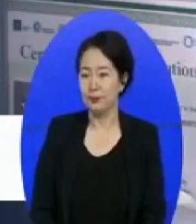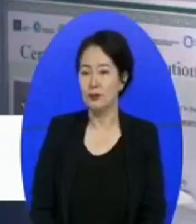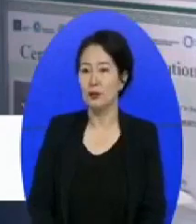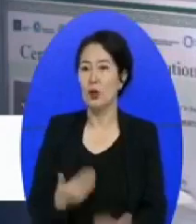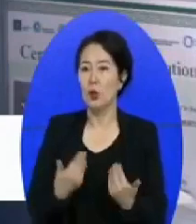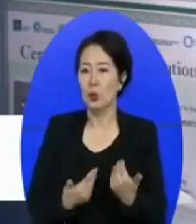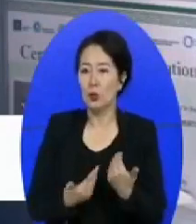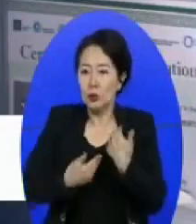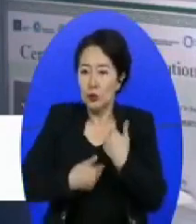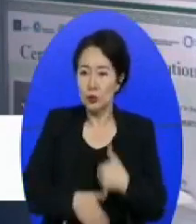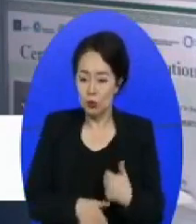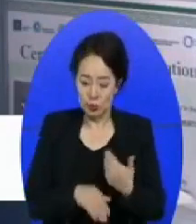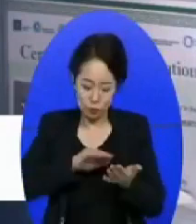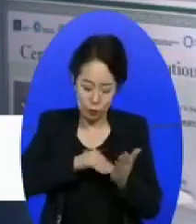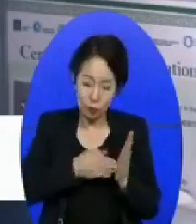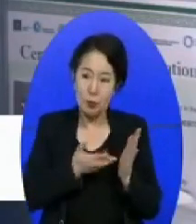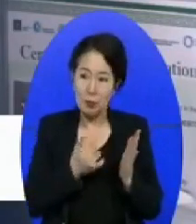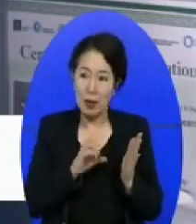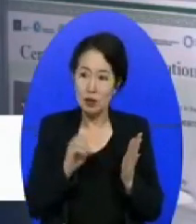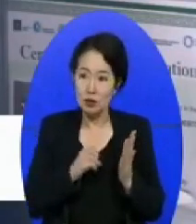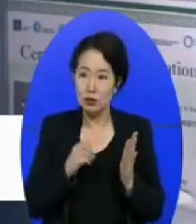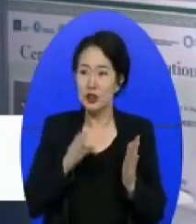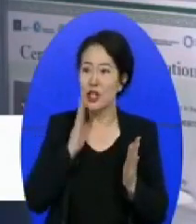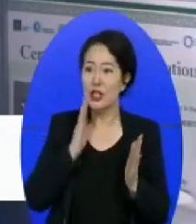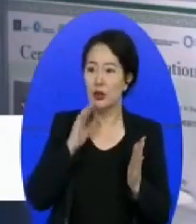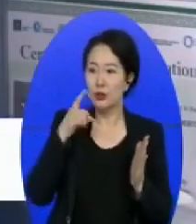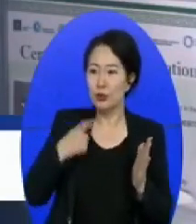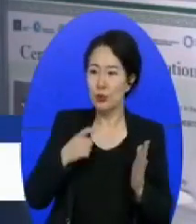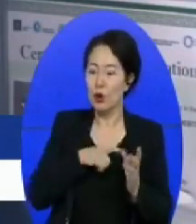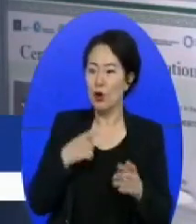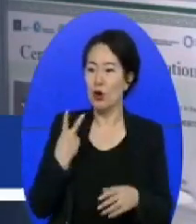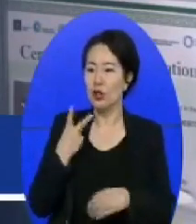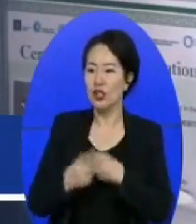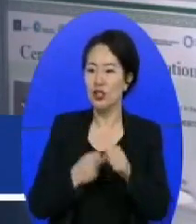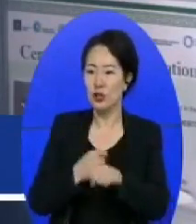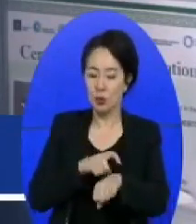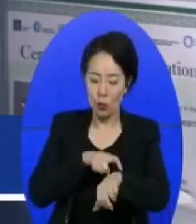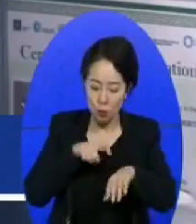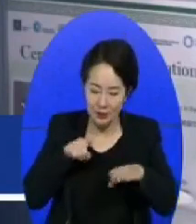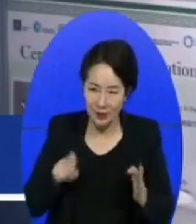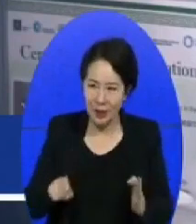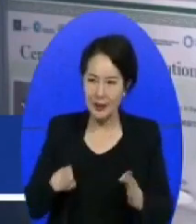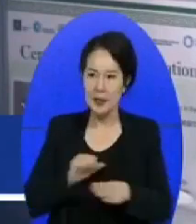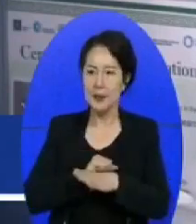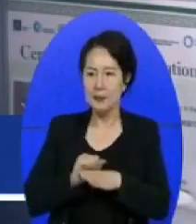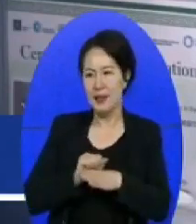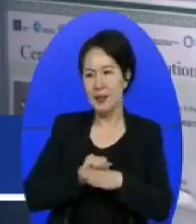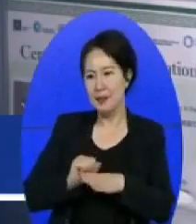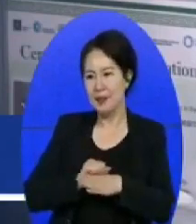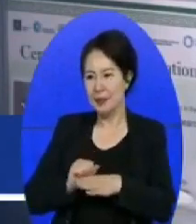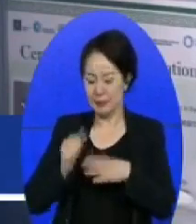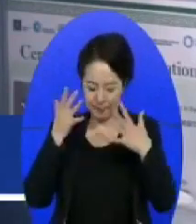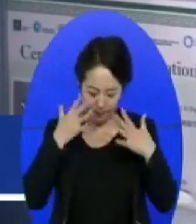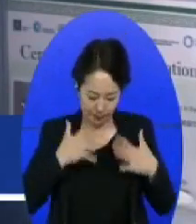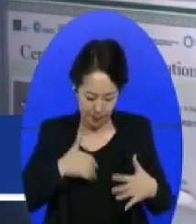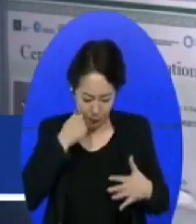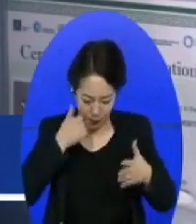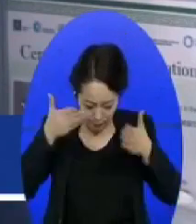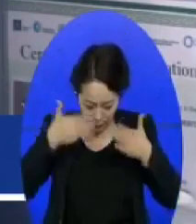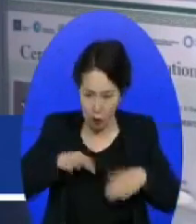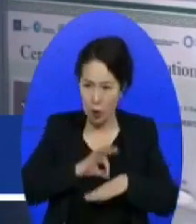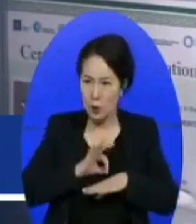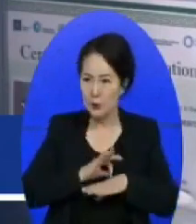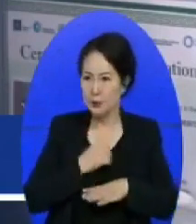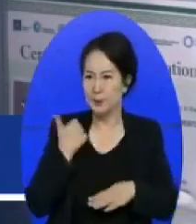Төрүүлэхдээ төлөвлөлттэй байгаад ялангуяа их хүн бол баг 2 жил шихаа бэлддэг гэж байгаа байхгүй. Тэгэхээр тэр хүн ямар ч өвчнөгөө өөрөө бүхэл